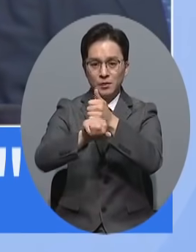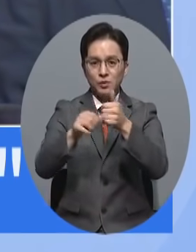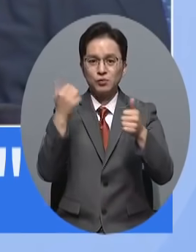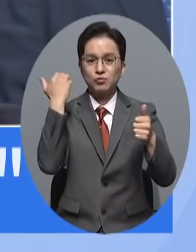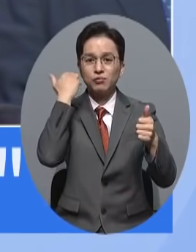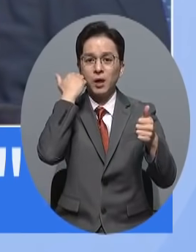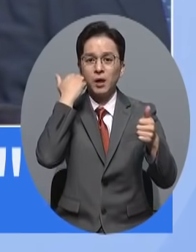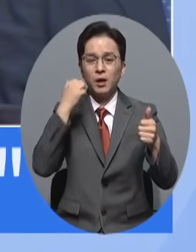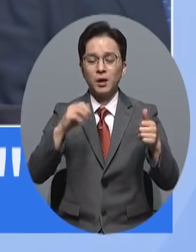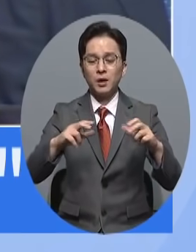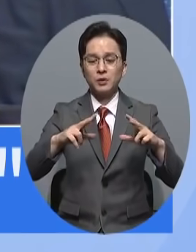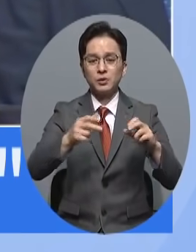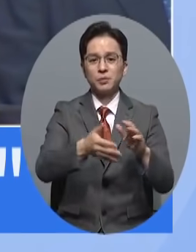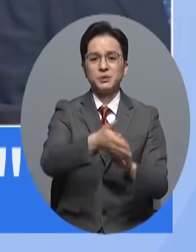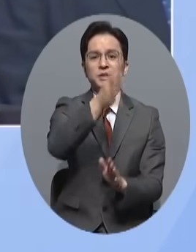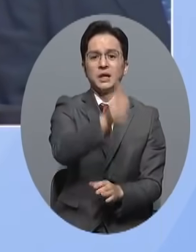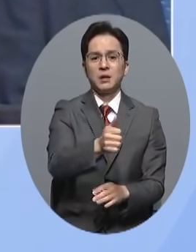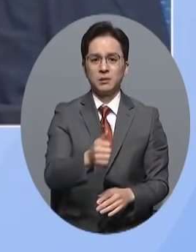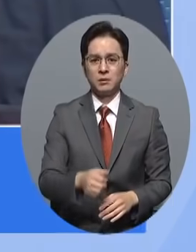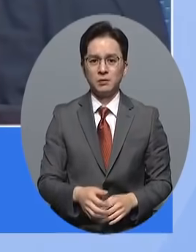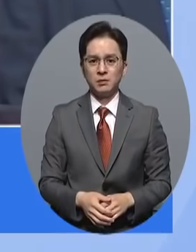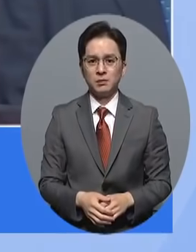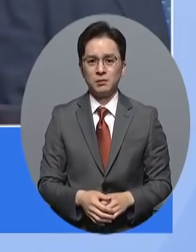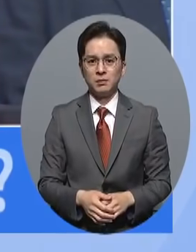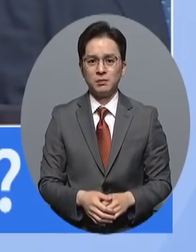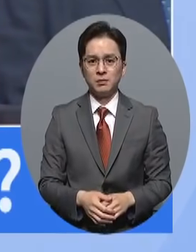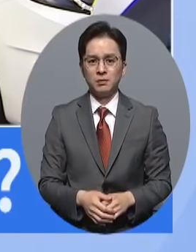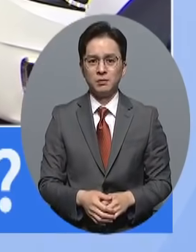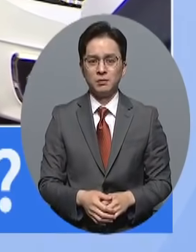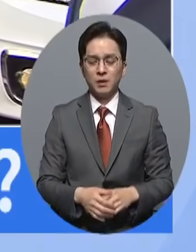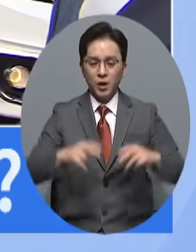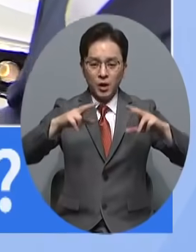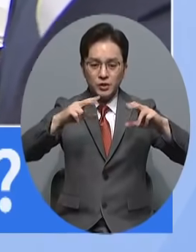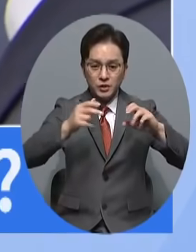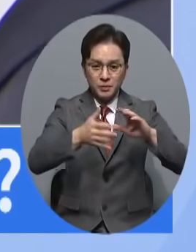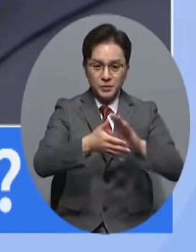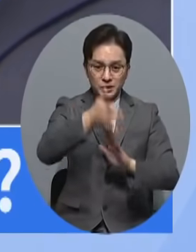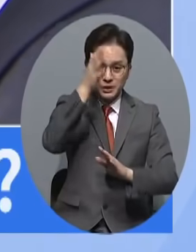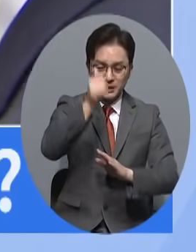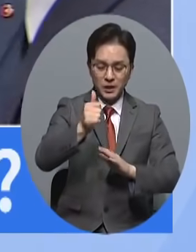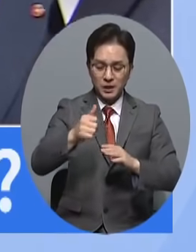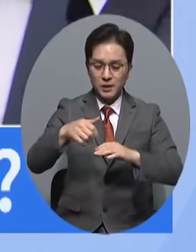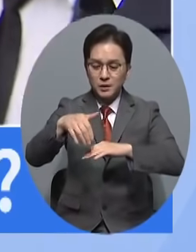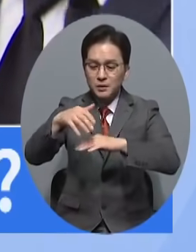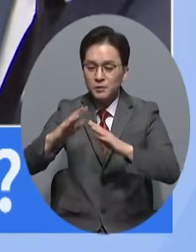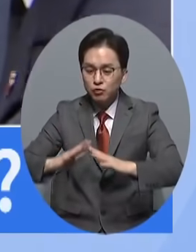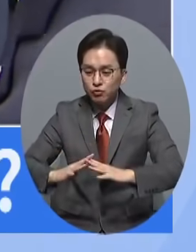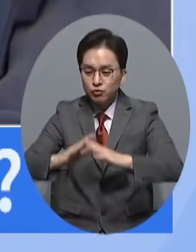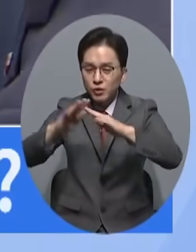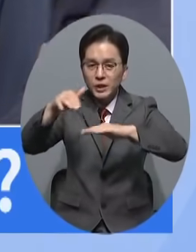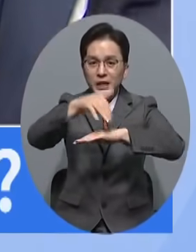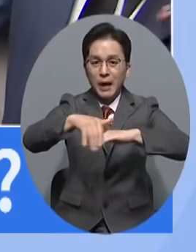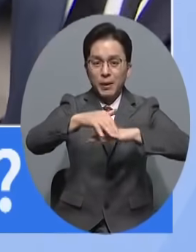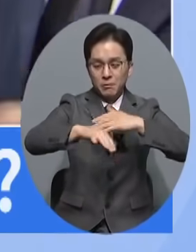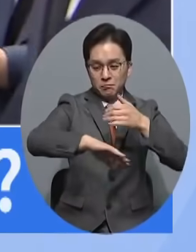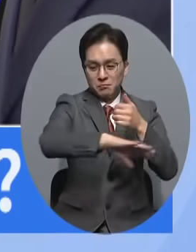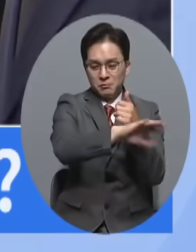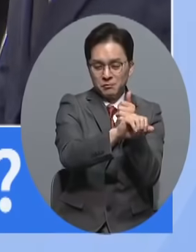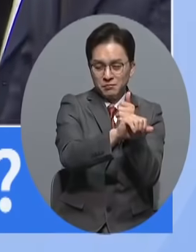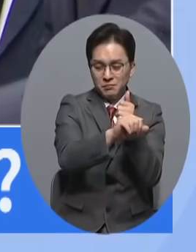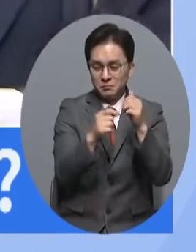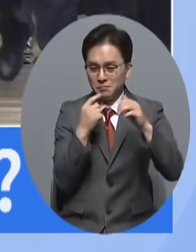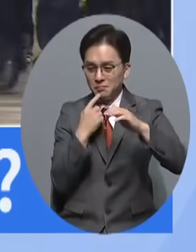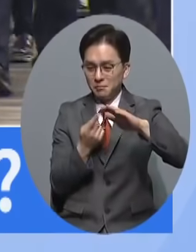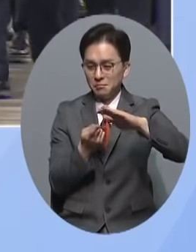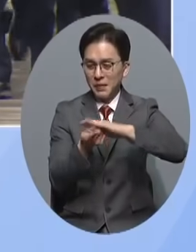따랐을 뿐이라고만 이야기하고 5,500억 환수했으니 아무 문제 없다. 이 얘기는 정말 부실 답변일 수밖에 없고요. 예. 최소한 제가 보기에 이재명 지사가